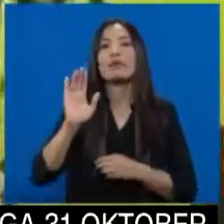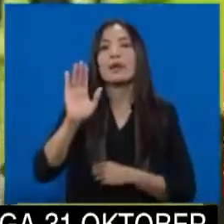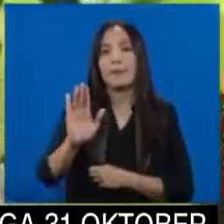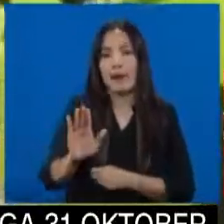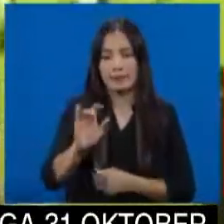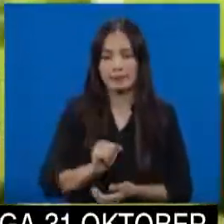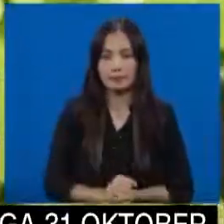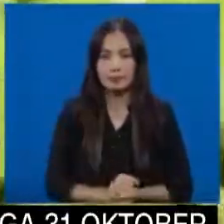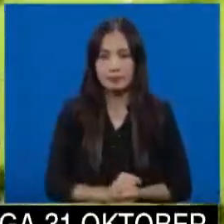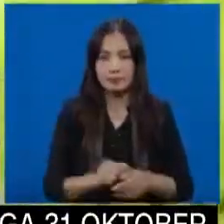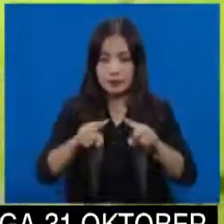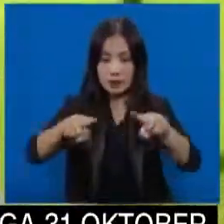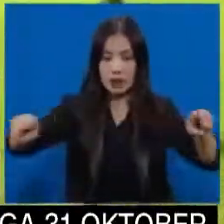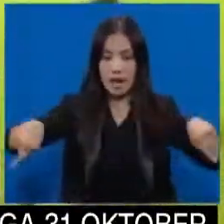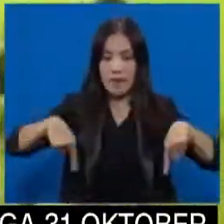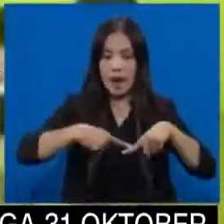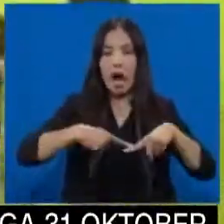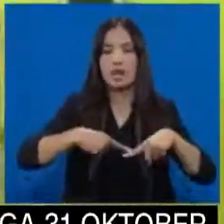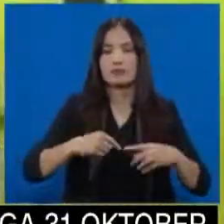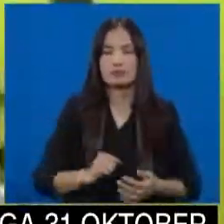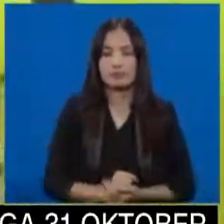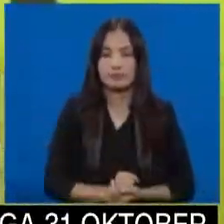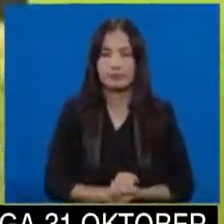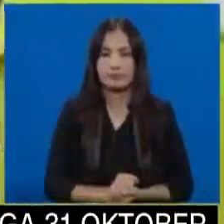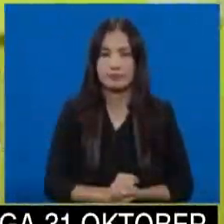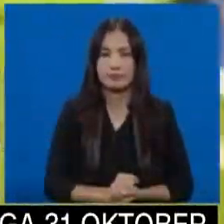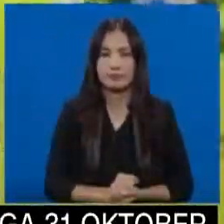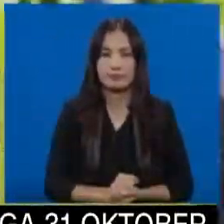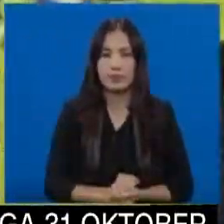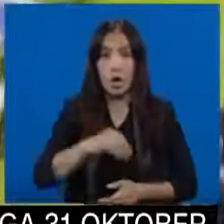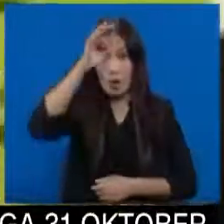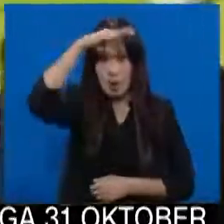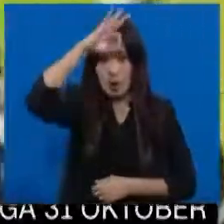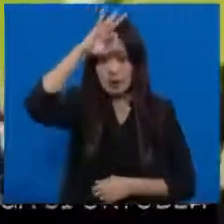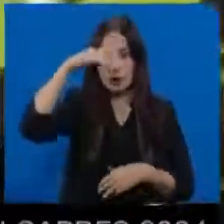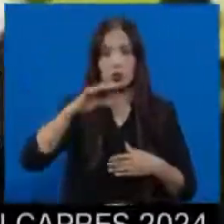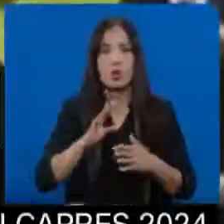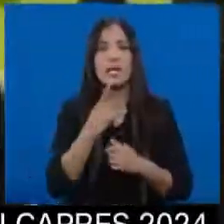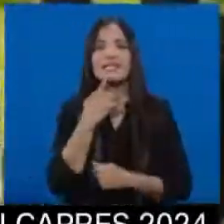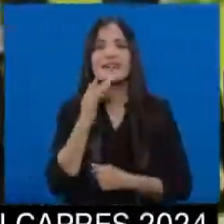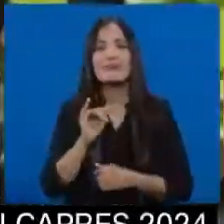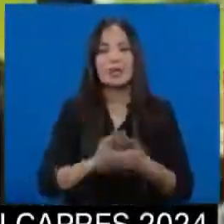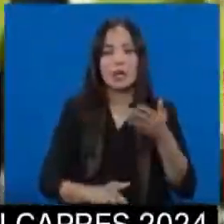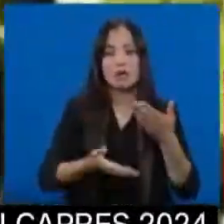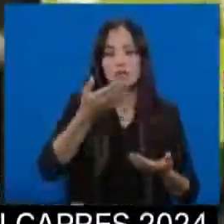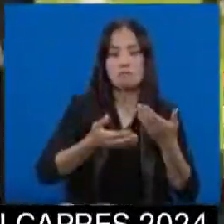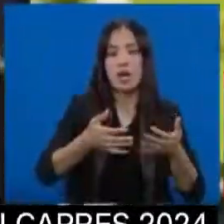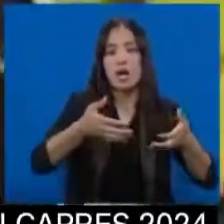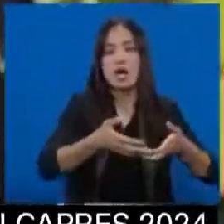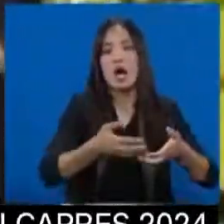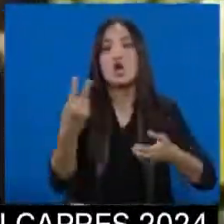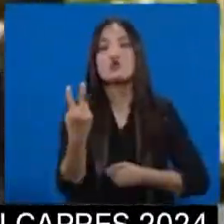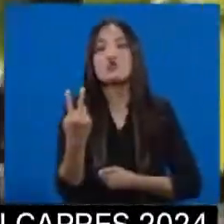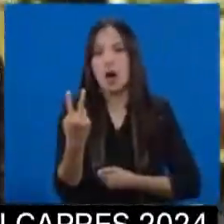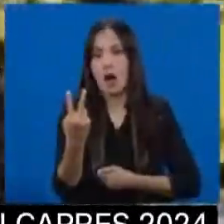Oktober 2022 di lapangan Mapolda Jawa Timur. Polri juga akan melakukan ekshumasi atau penggalian kubur dua korban dari